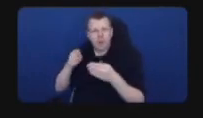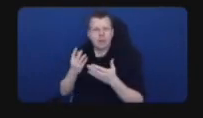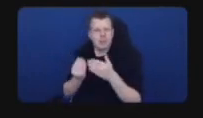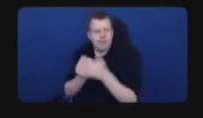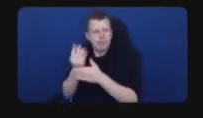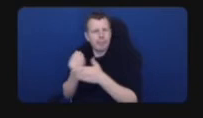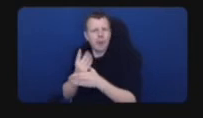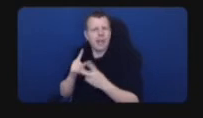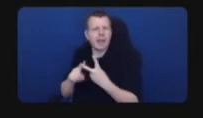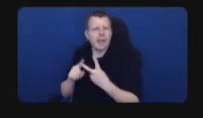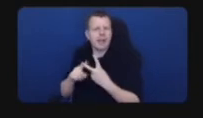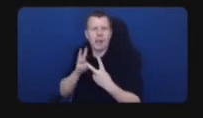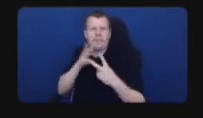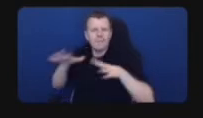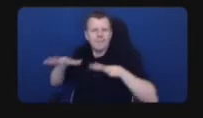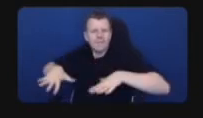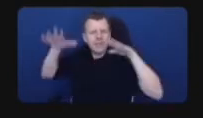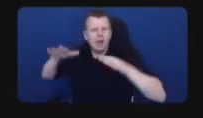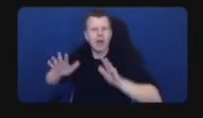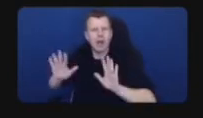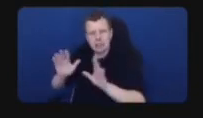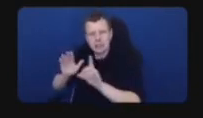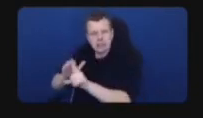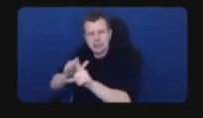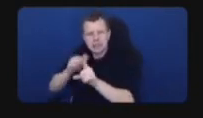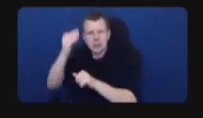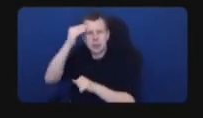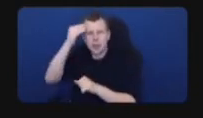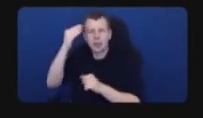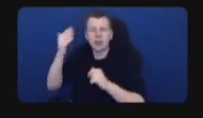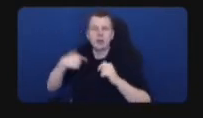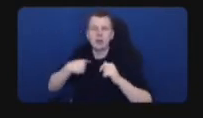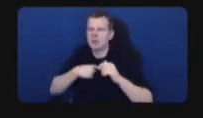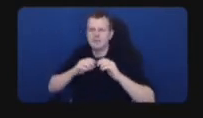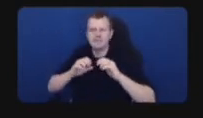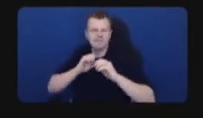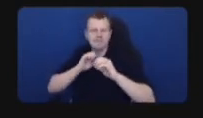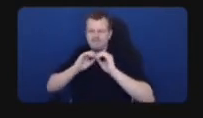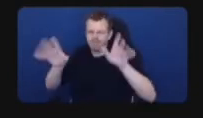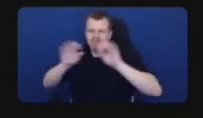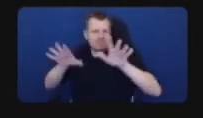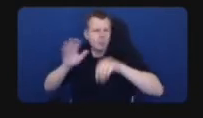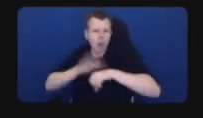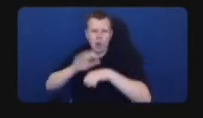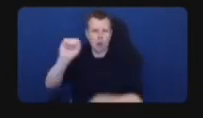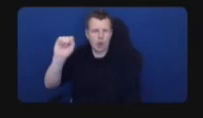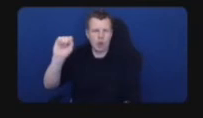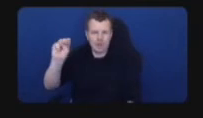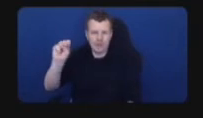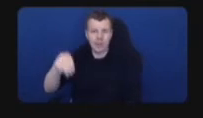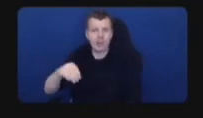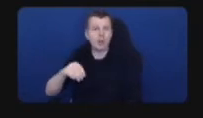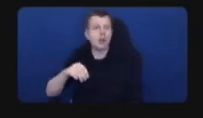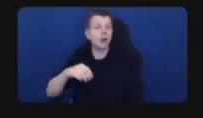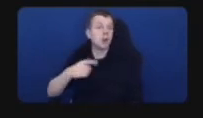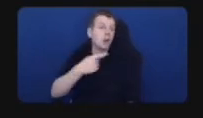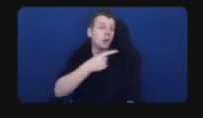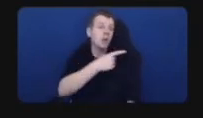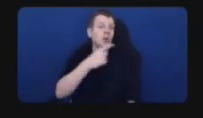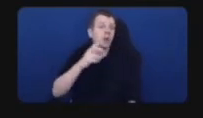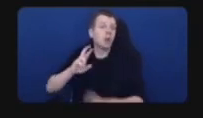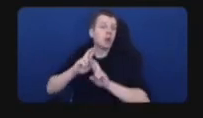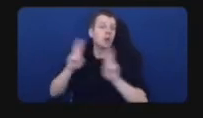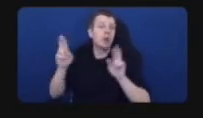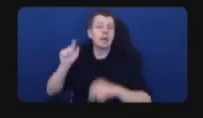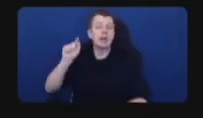那就像我刚才说到的，三月份呢是我们春季跟洪水安全的一个提